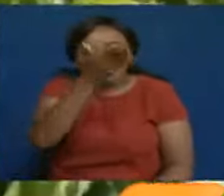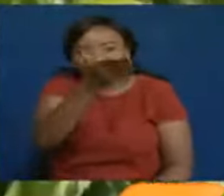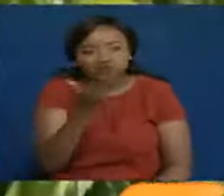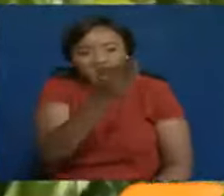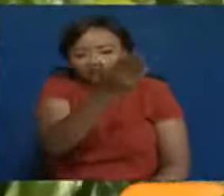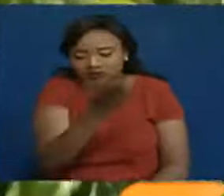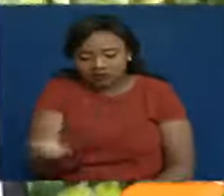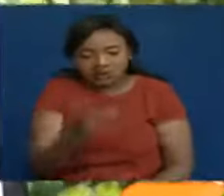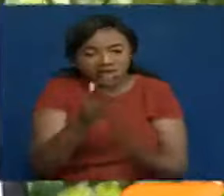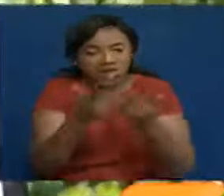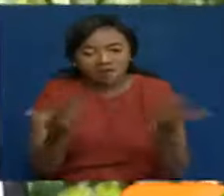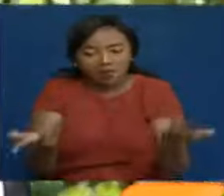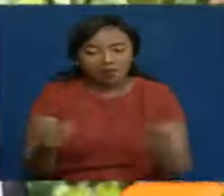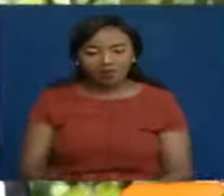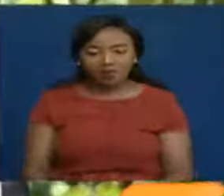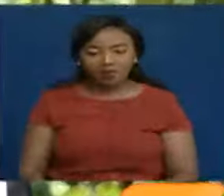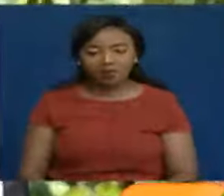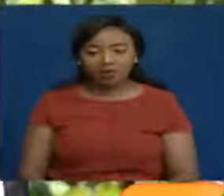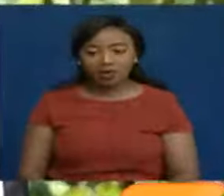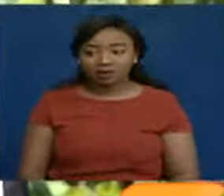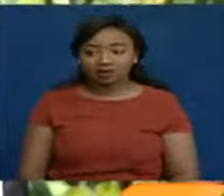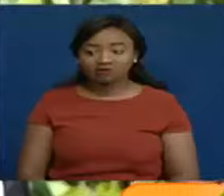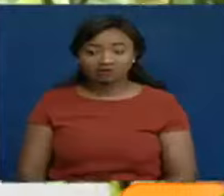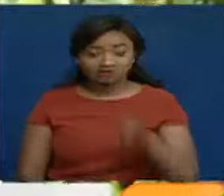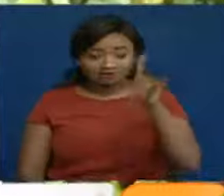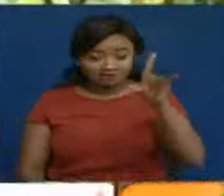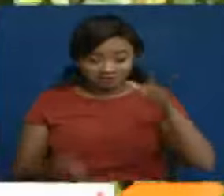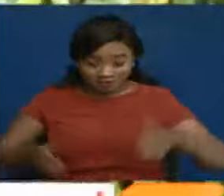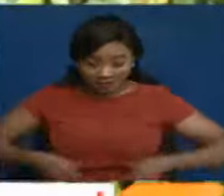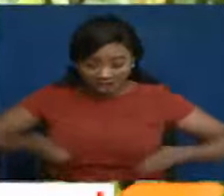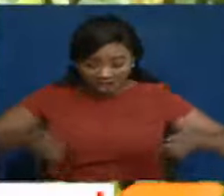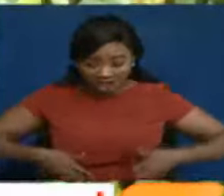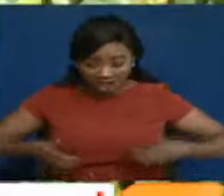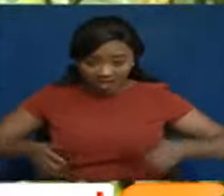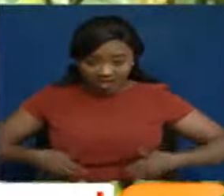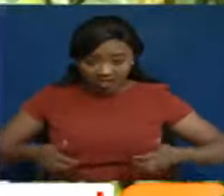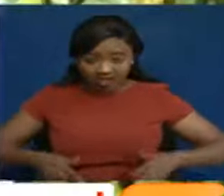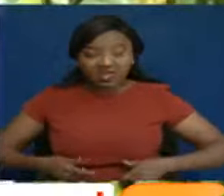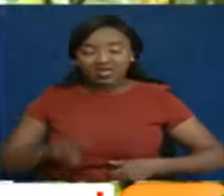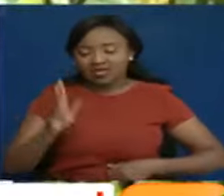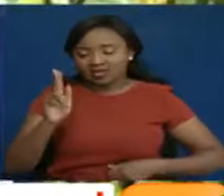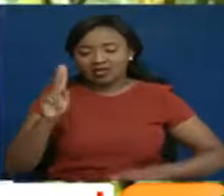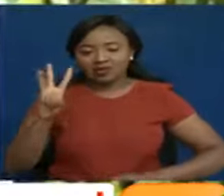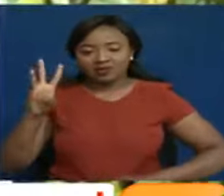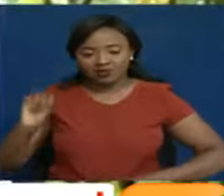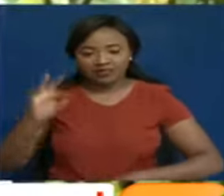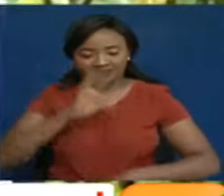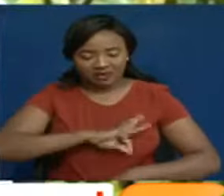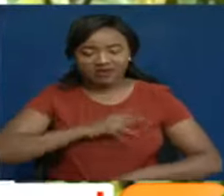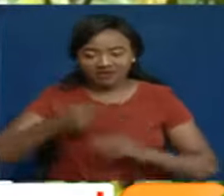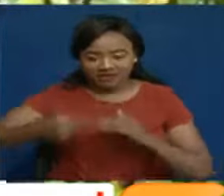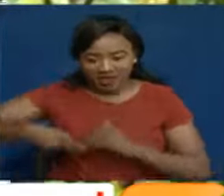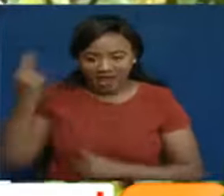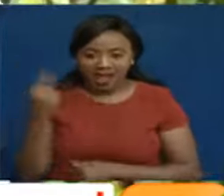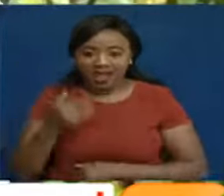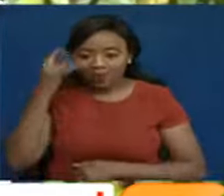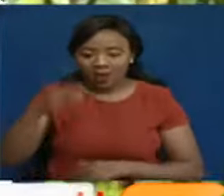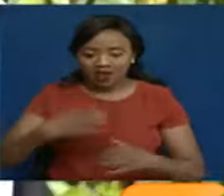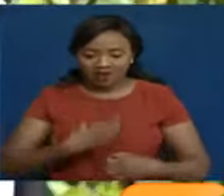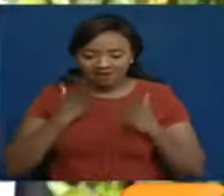ya kutusaidia? Wanapata faida kubwa sana kutoka kwa hawa wanyama kupitia